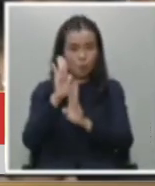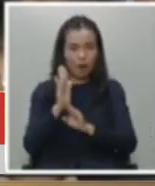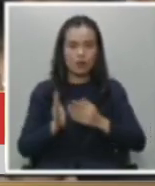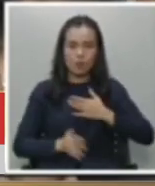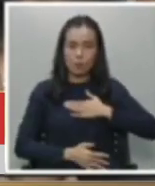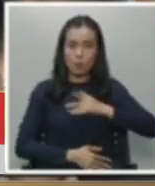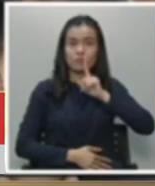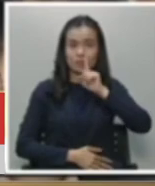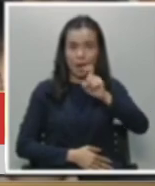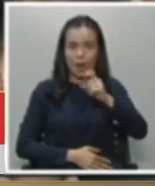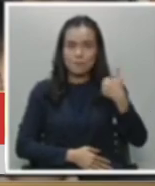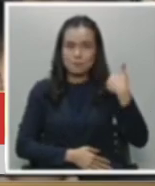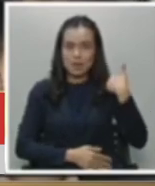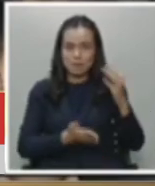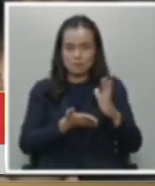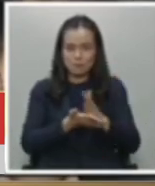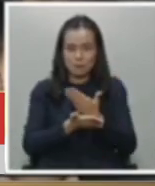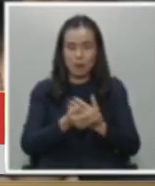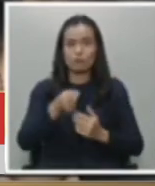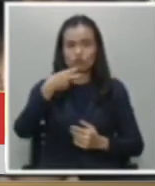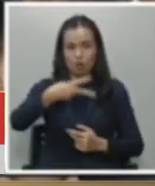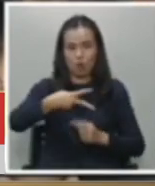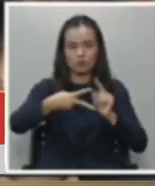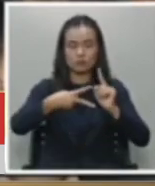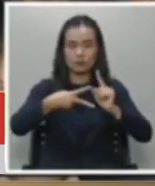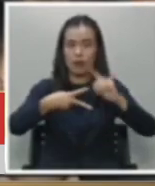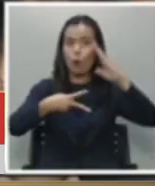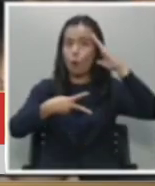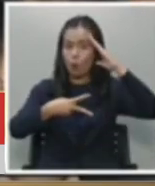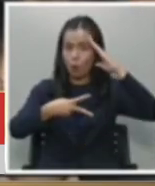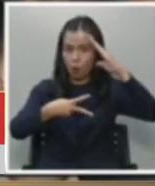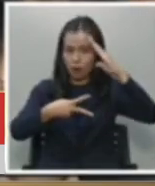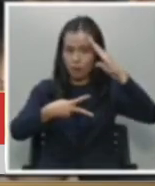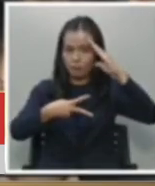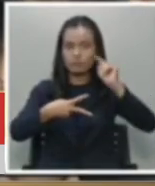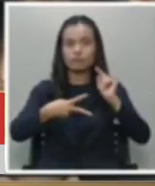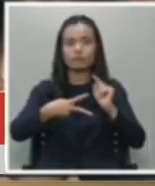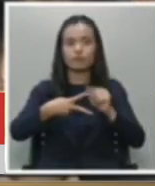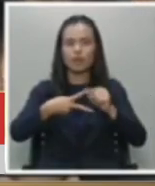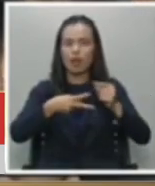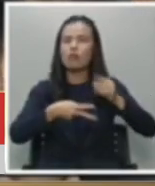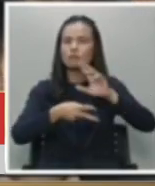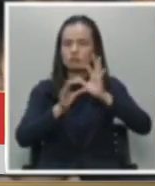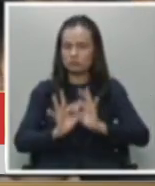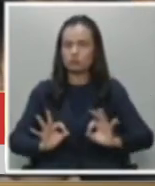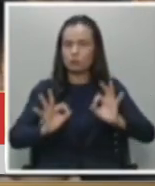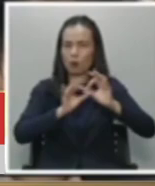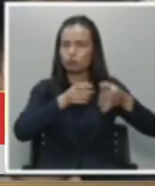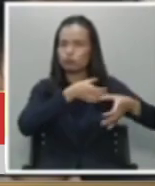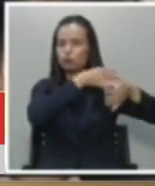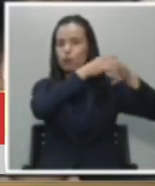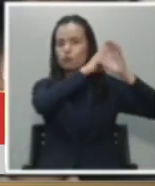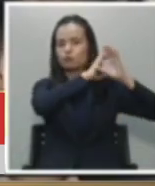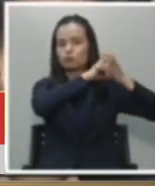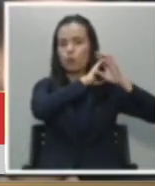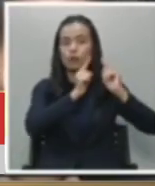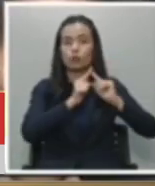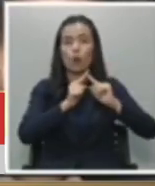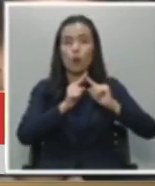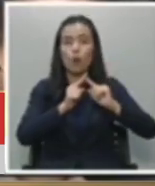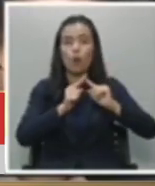ใน2ลักษณะในแง่ของกองทัพเองเนี่ยจำเป็นต้องมีการทบทวนในเรื่องของการ